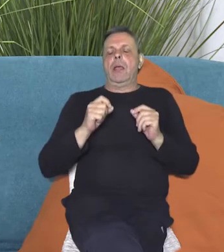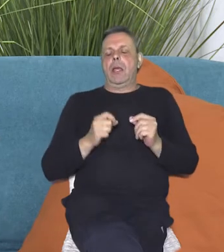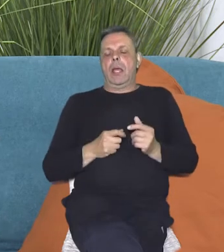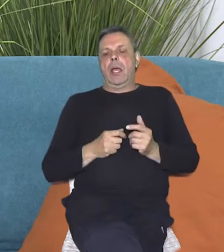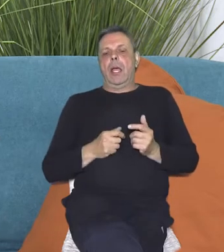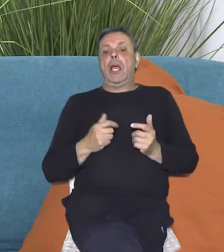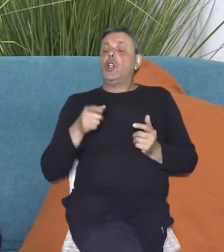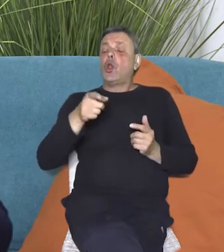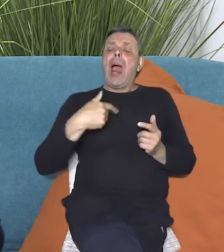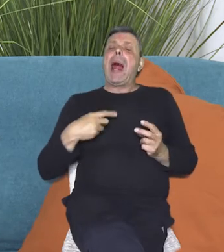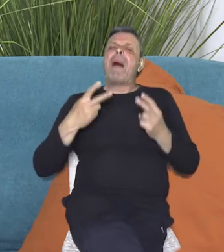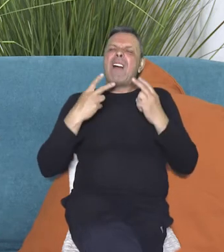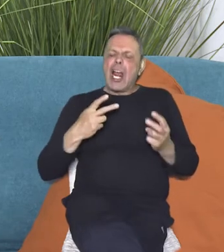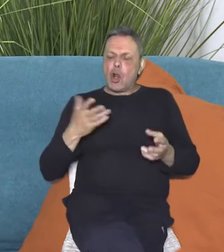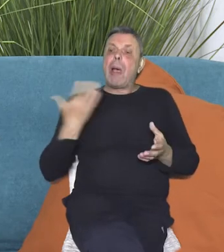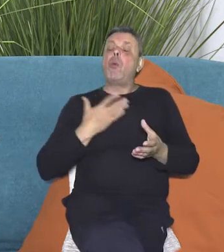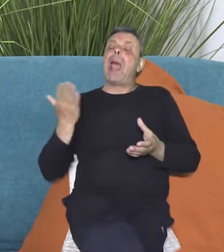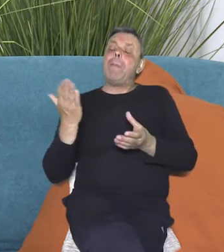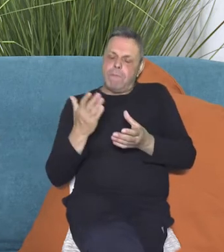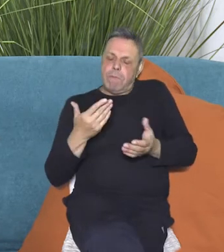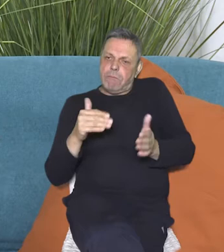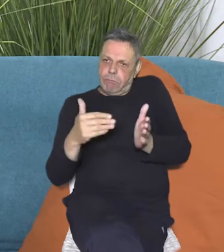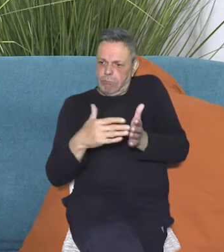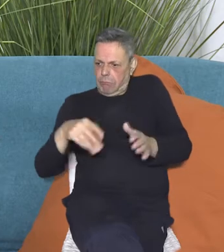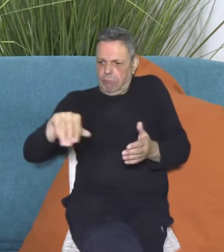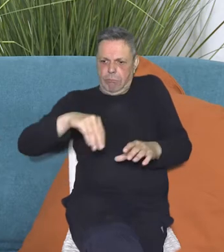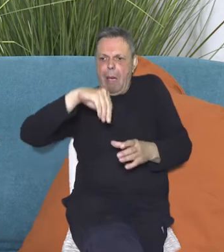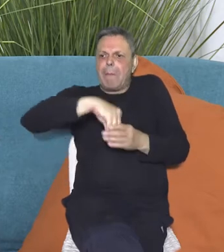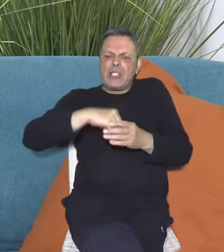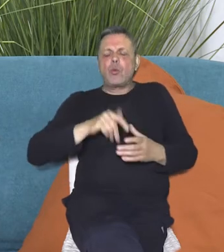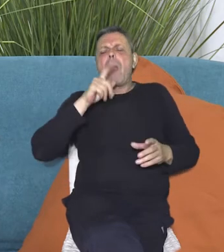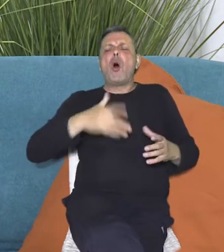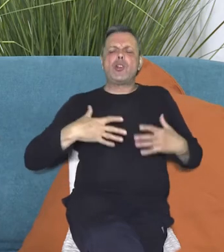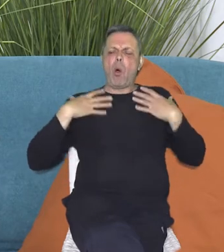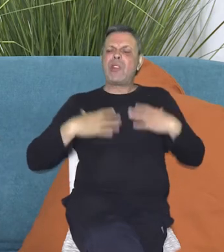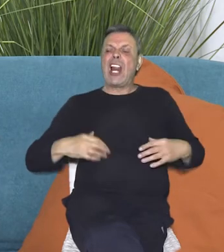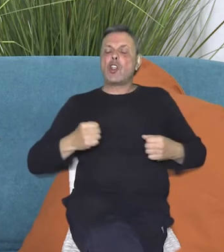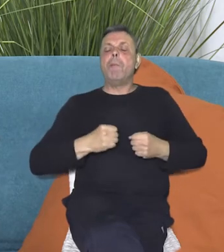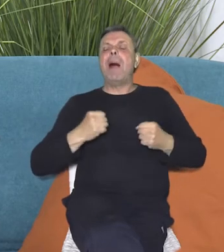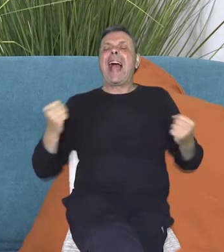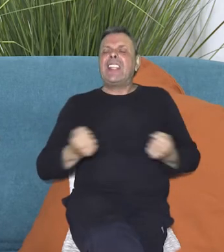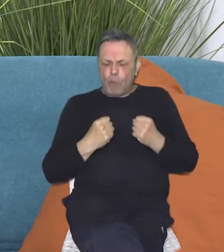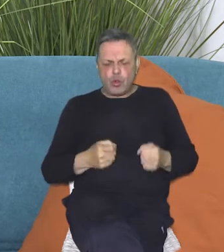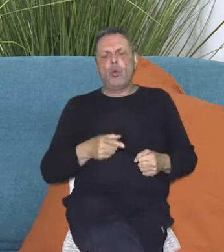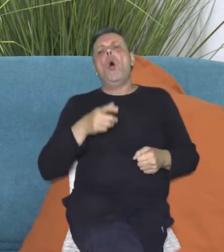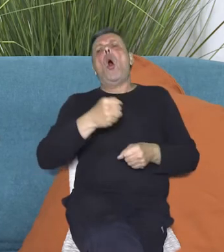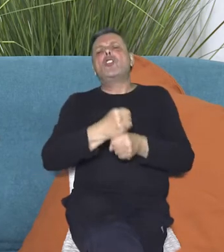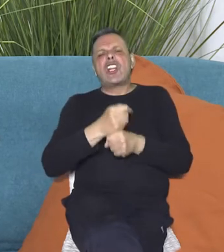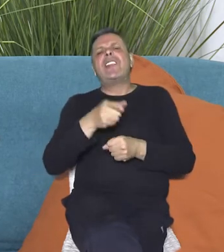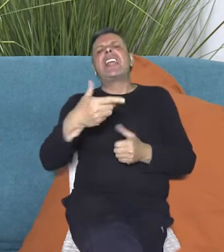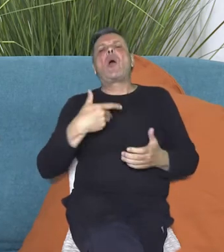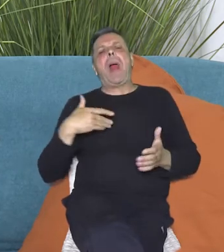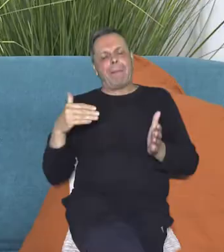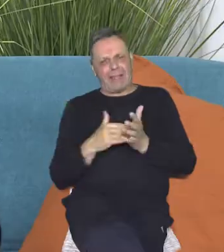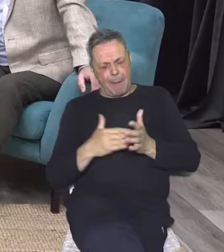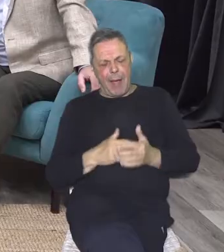jako važna da bude prisutna i možemo ju pomoću tjelesne aktivnosti povećati i održavati onako kako nam